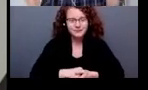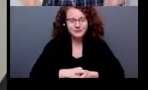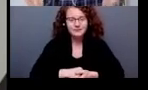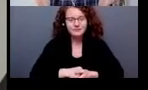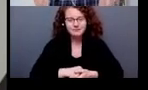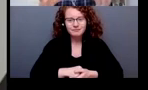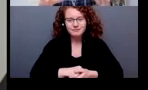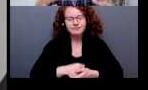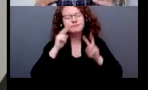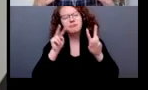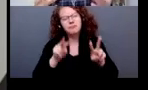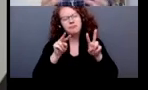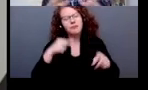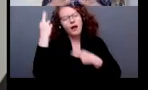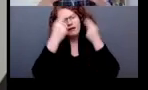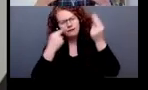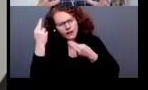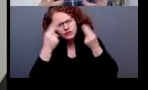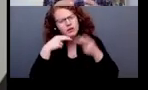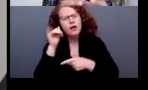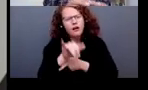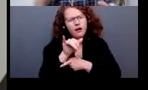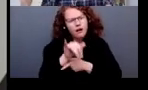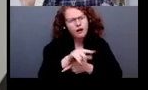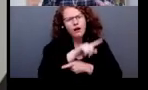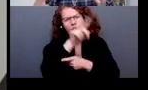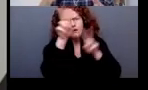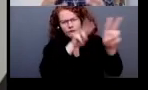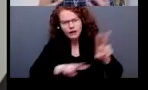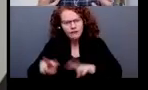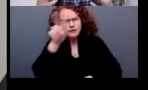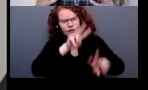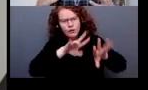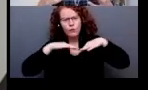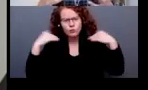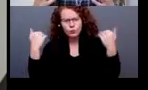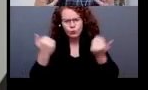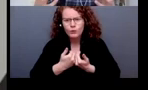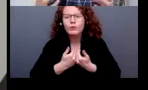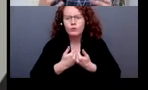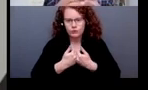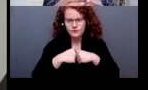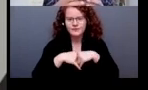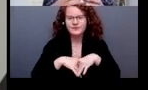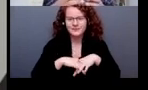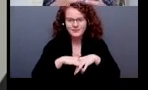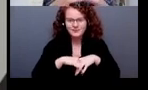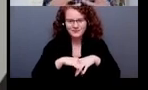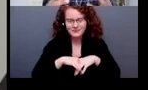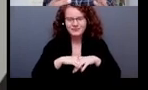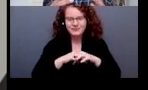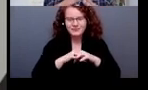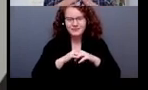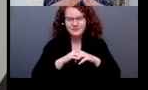comme espace de réflexion et pour les considérer comme un tout, pour les sortir un petit peu de nos dossiers